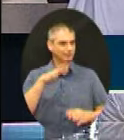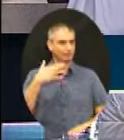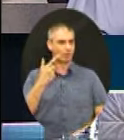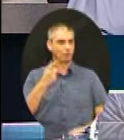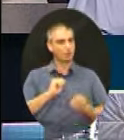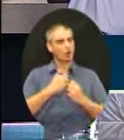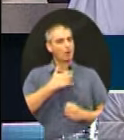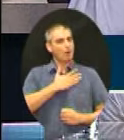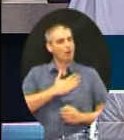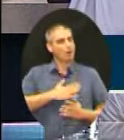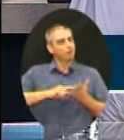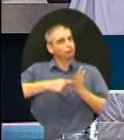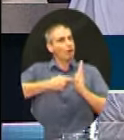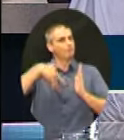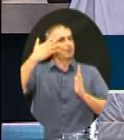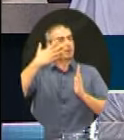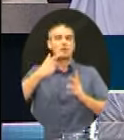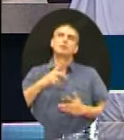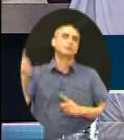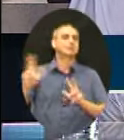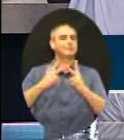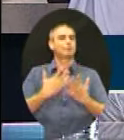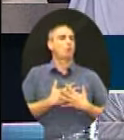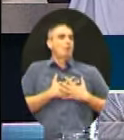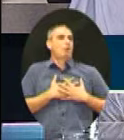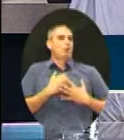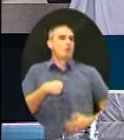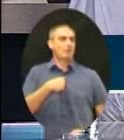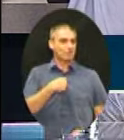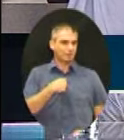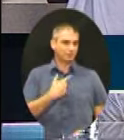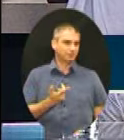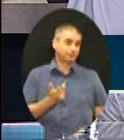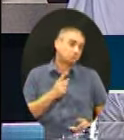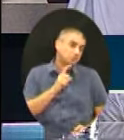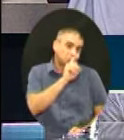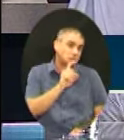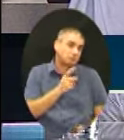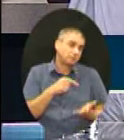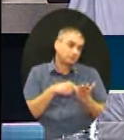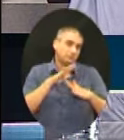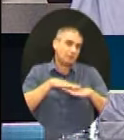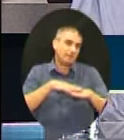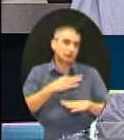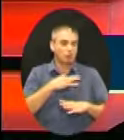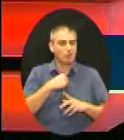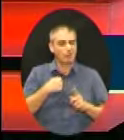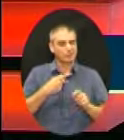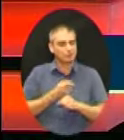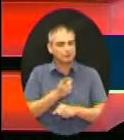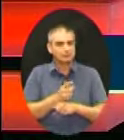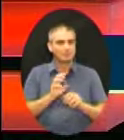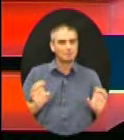או לשוף להיות נאהבים על ידי הציבור הישראלי אולי מתוקף תפקידינו כ מרגיזים